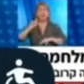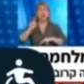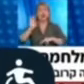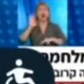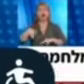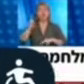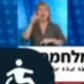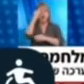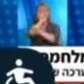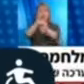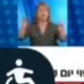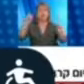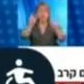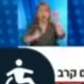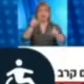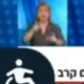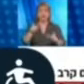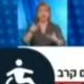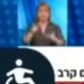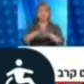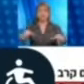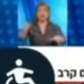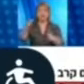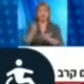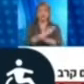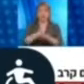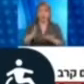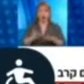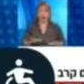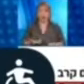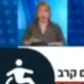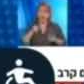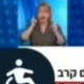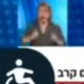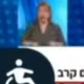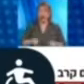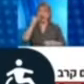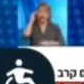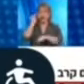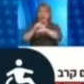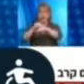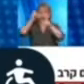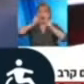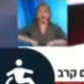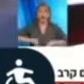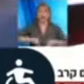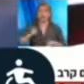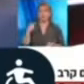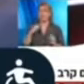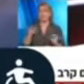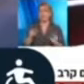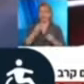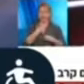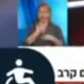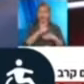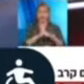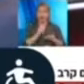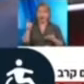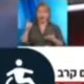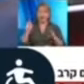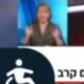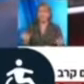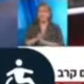הכוחות בשטח, שהם צריכים להיערך דברים שמתבצעים באוגדה בתרגול באופן שוטף. רגע, רגע, תן לי... לא, זה כל כך מרגיז, עוד כמה חיילים על הגבול, עוד